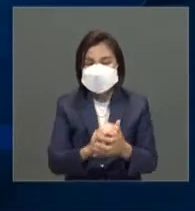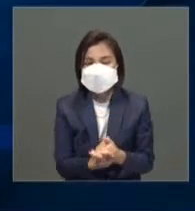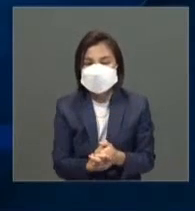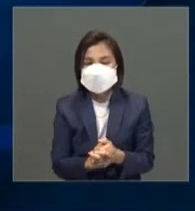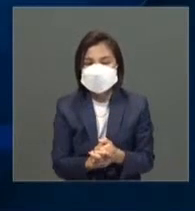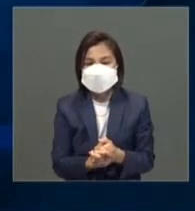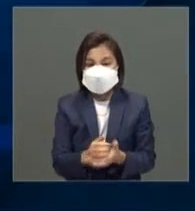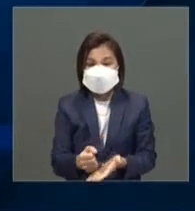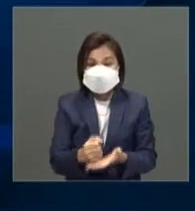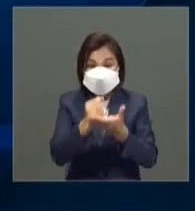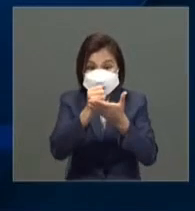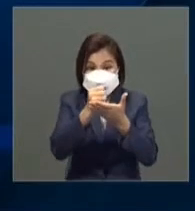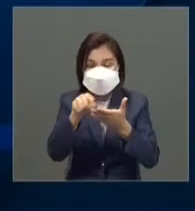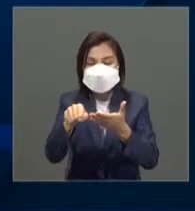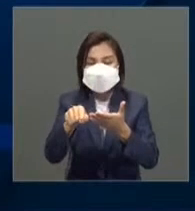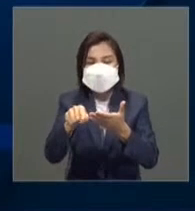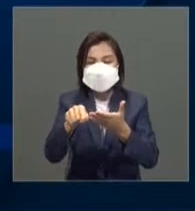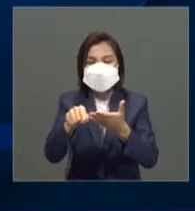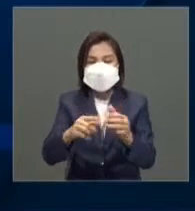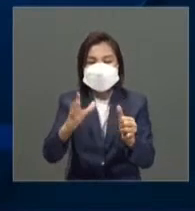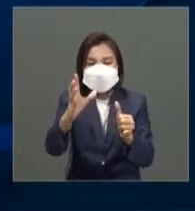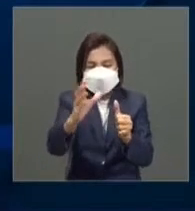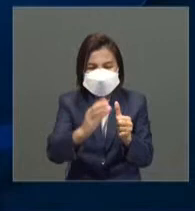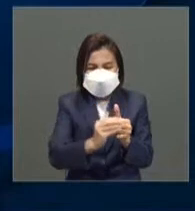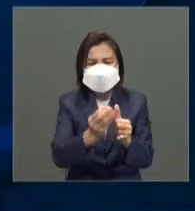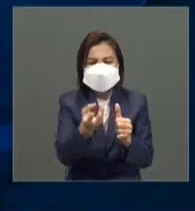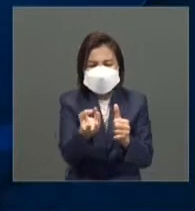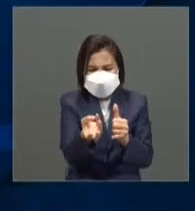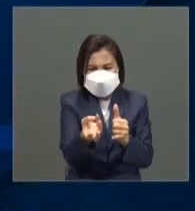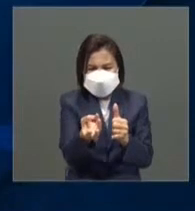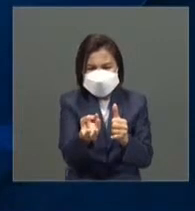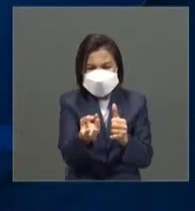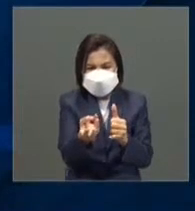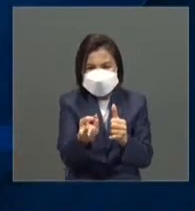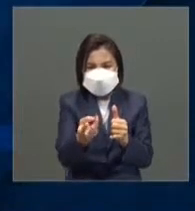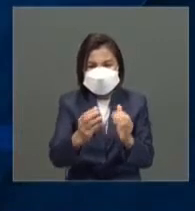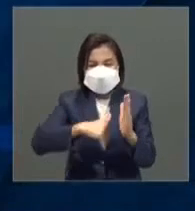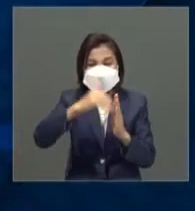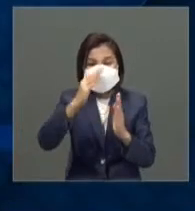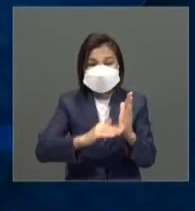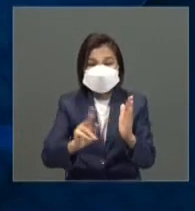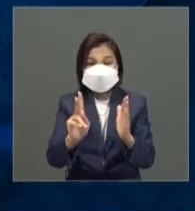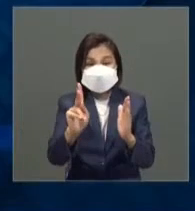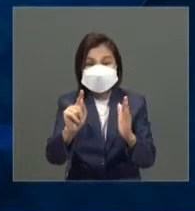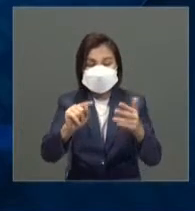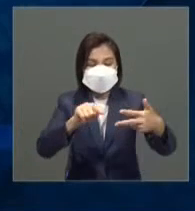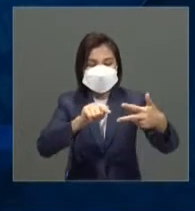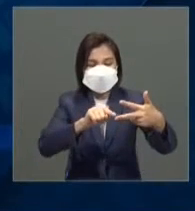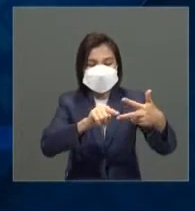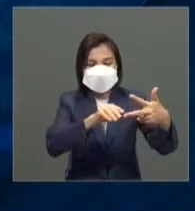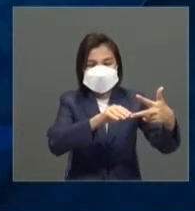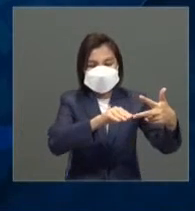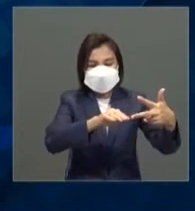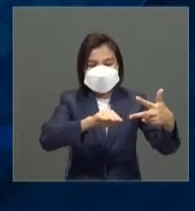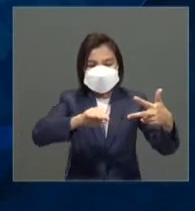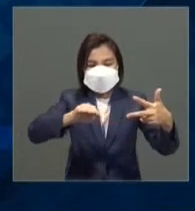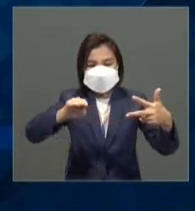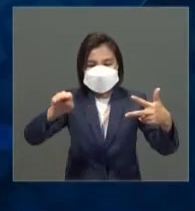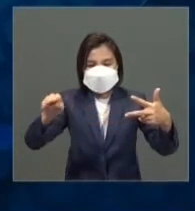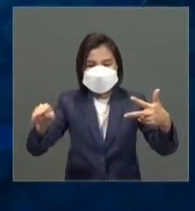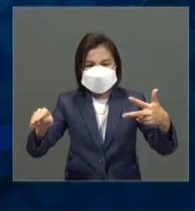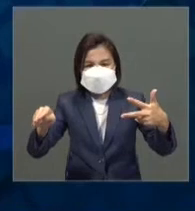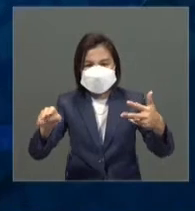พื่อจะกดเคิร์ฟของการติดเชื้อให้ได้ต้องเป็นเส้นสีเขียวข้างล่างนี้ครับ ซึ่งนั่นหมายความว่าเพิ่มอีกสั